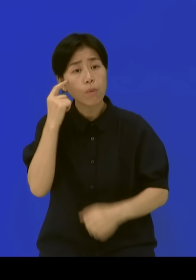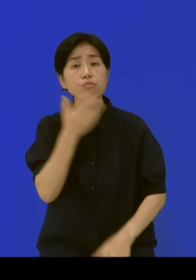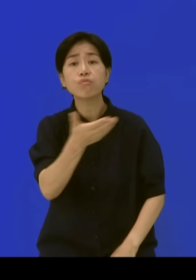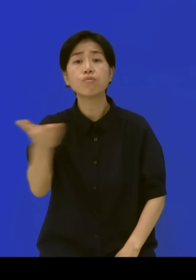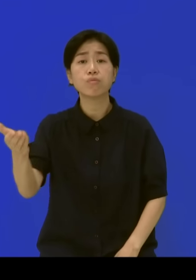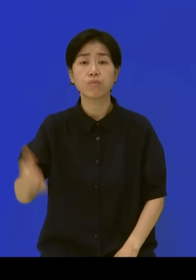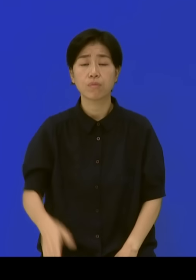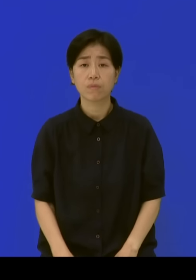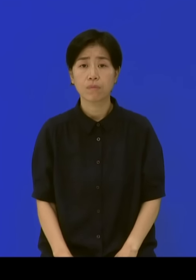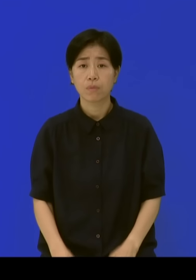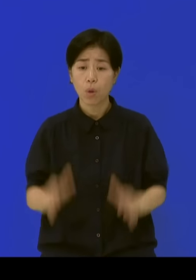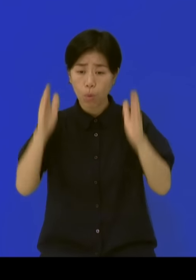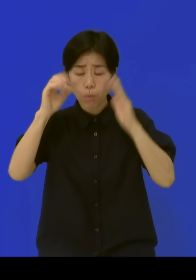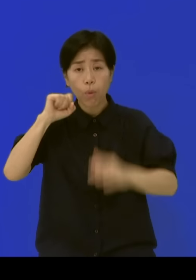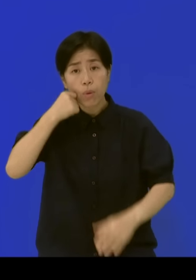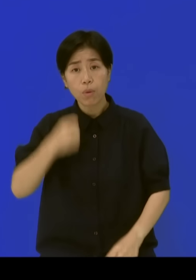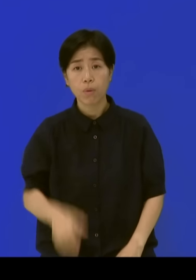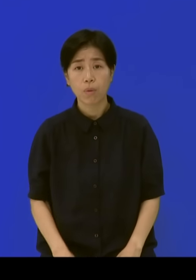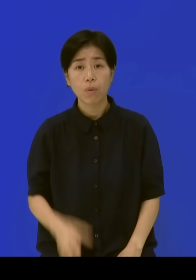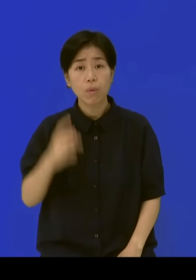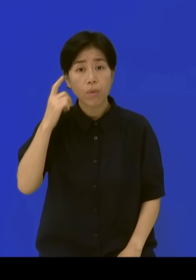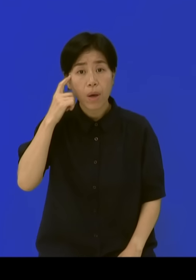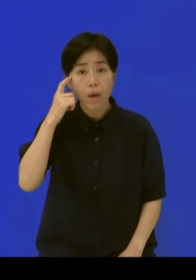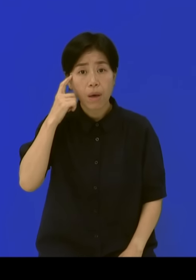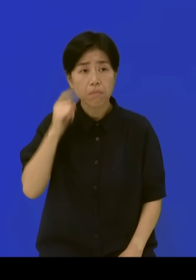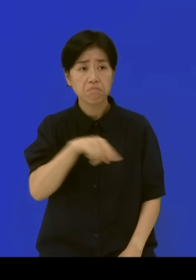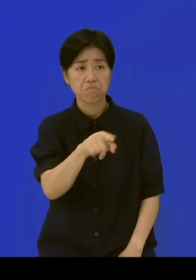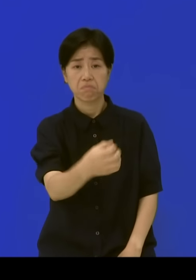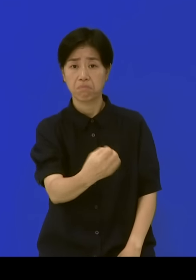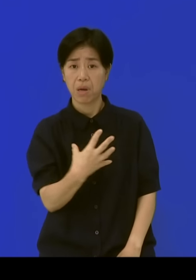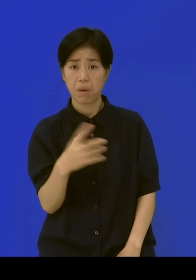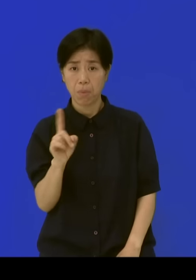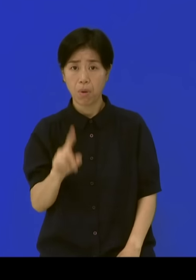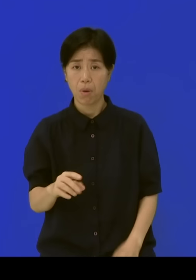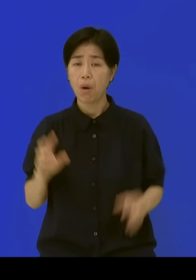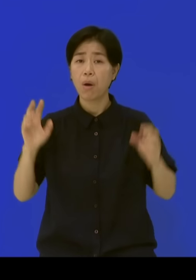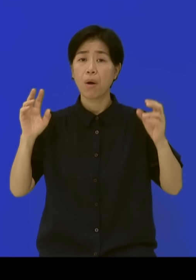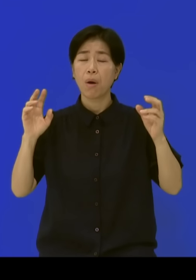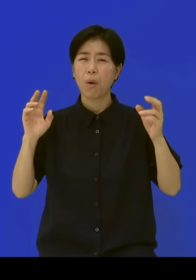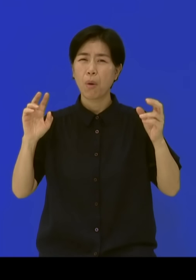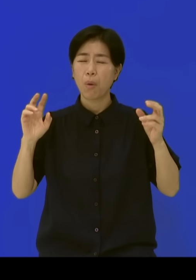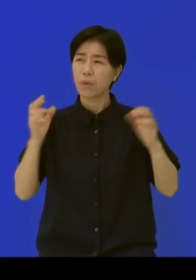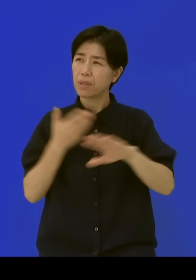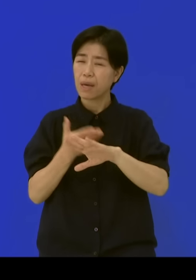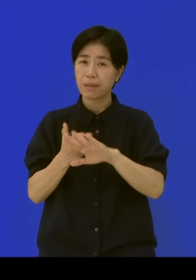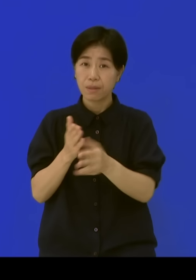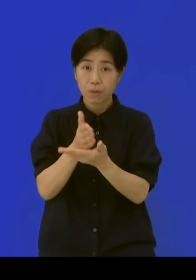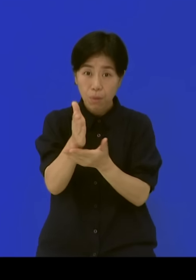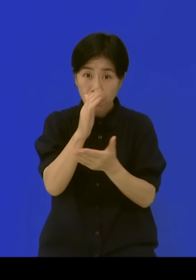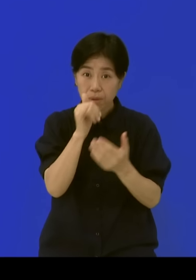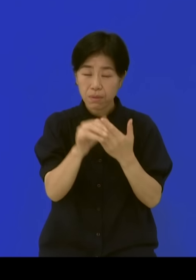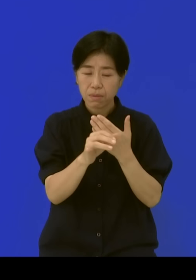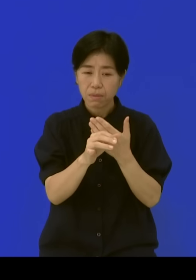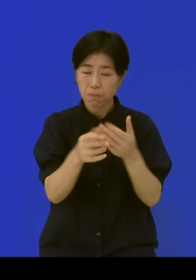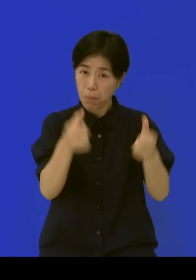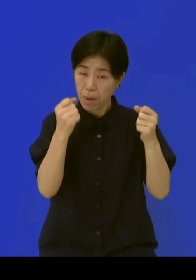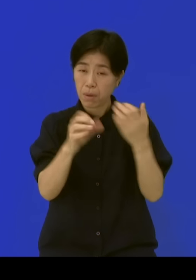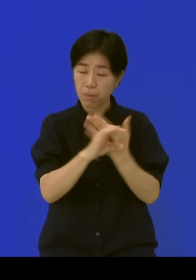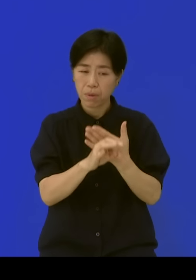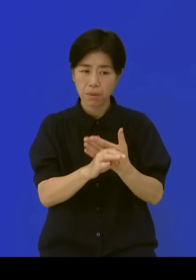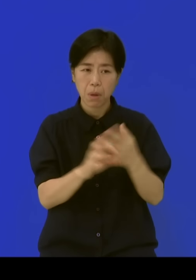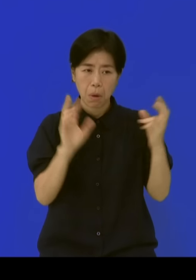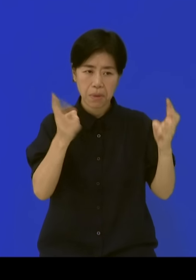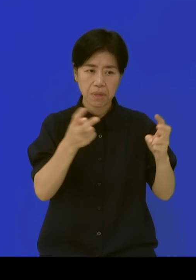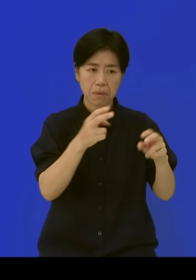볼 때 굉장히 힘든 일인데. 그랬더니 이직률이 낮다는 거예요. 다시 말해서 다른 과는 어느 기업에 들어갔다가도 이게 안 돼서 절로도 가고 절로